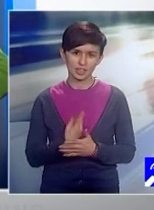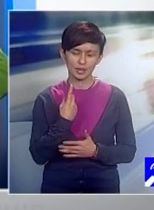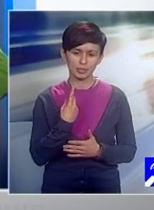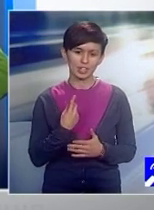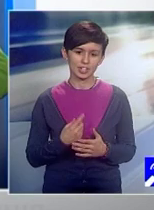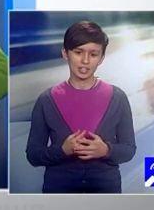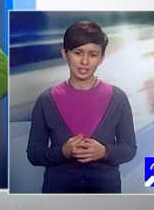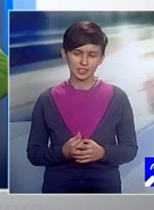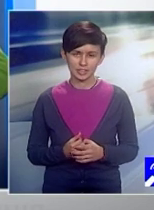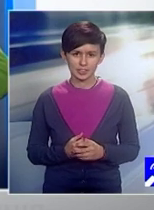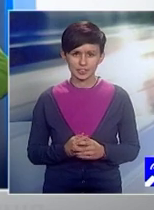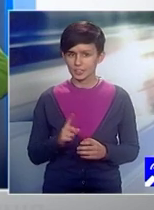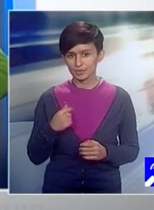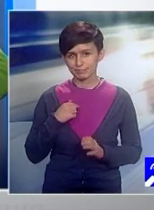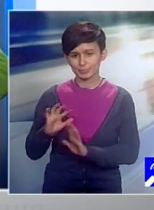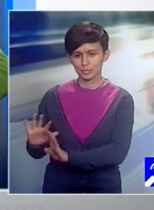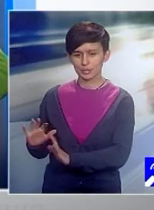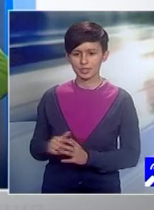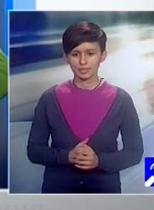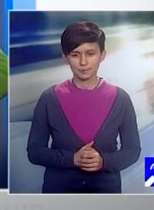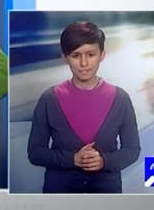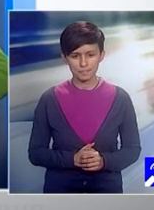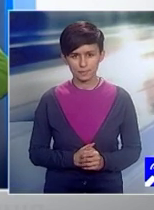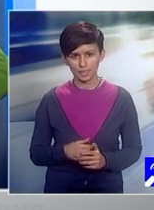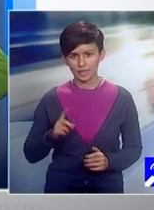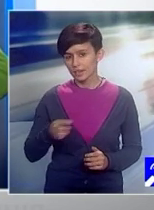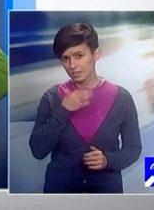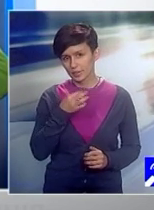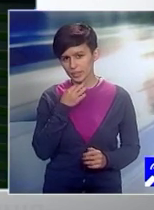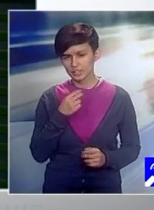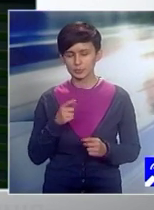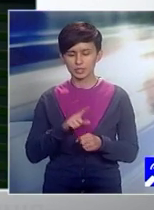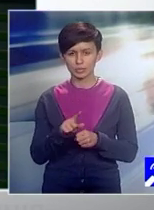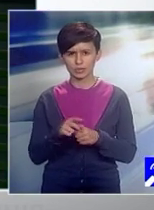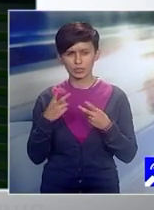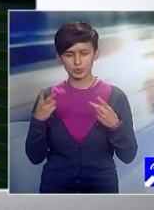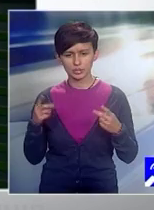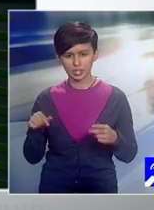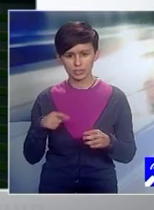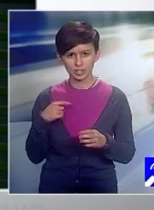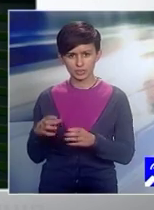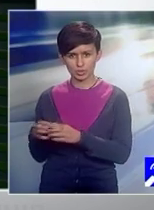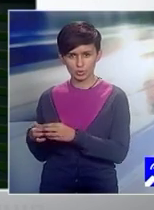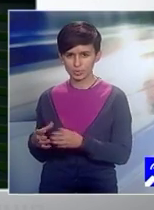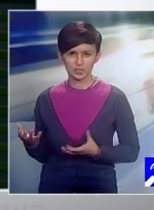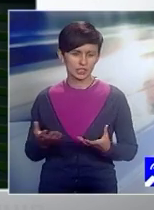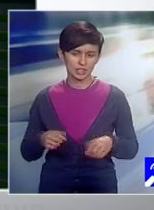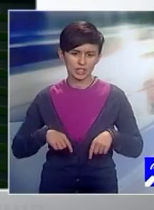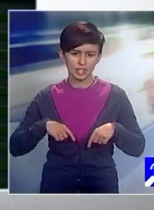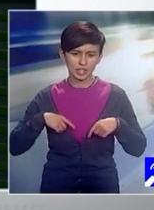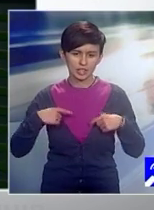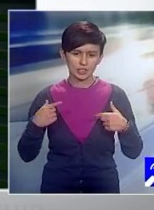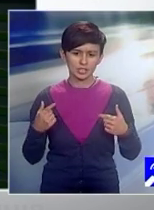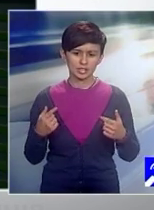să menționăm iarăși un lucru foarte important în toată această poveste, este că acolo este o comunitate care trăiește, pot să